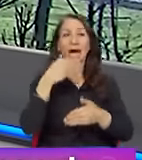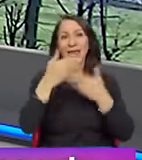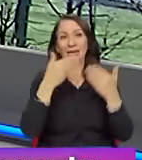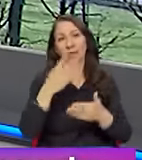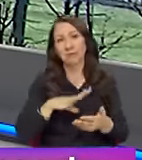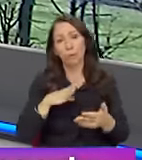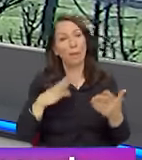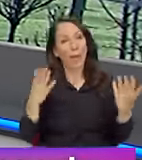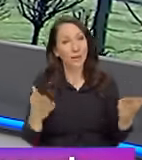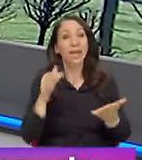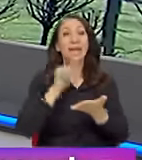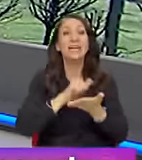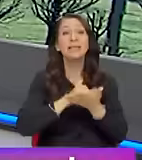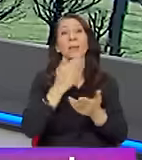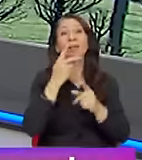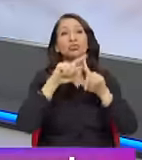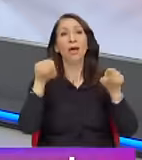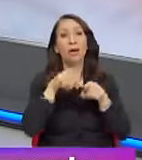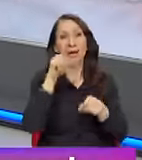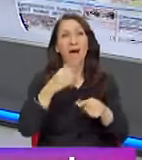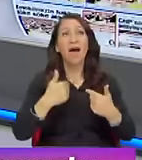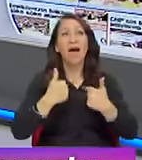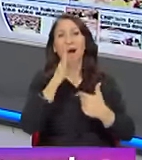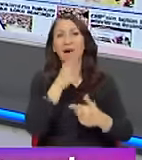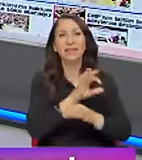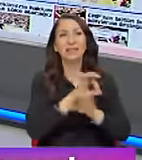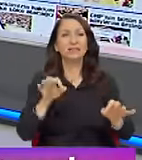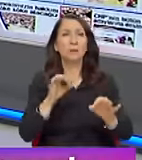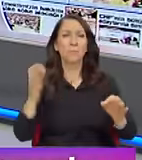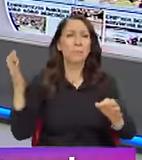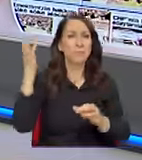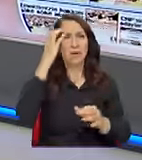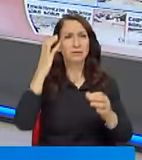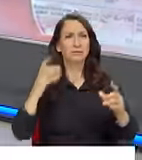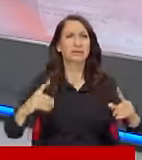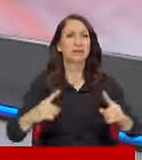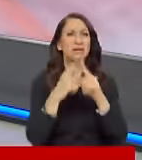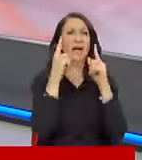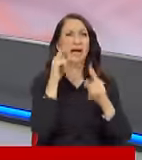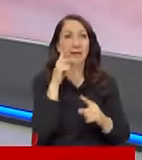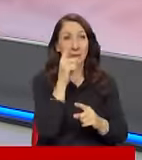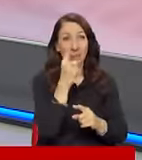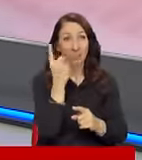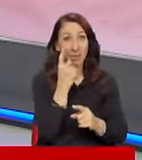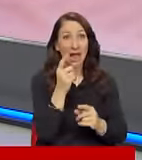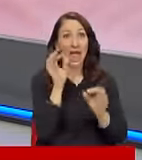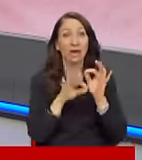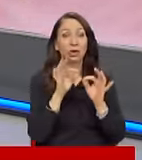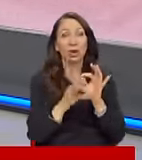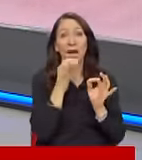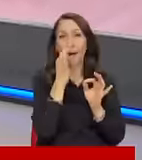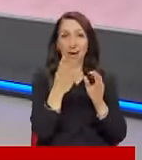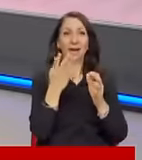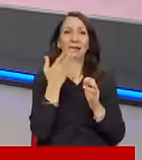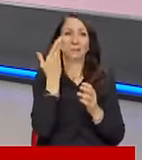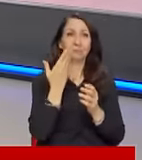anlatmak istiyorum elbette. Gazete Pencere adaletsizlikte zirvenin yaşanmasına dair bir ekonomi haberiyle